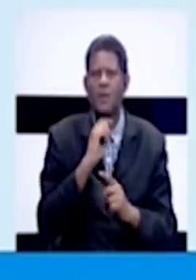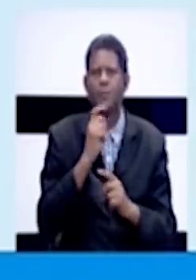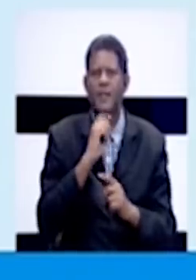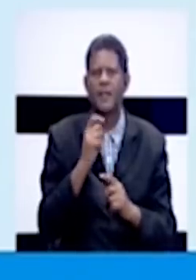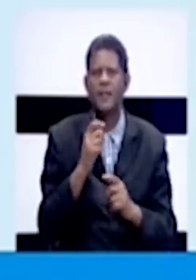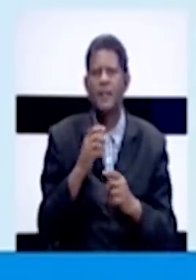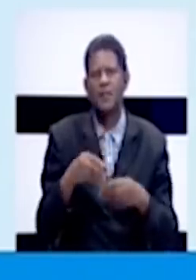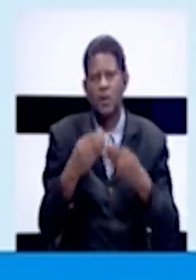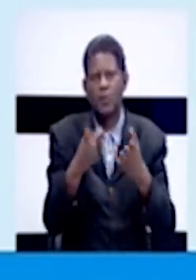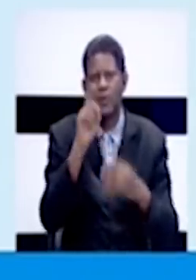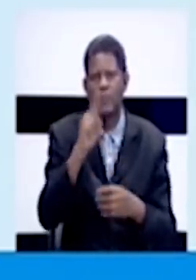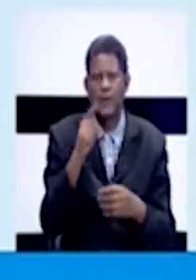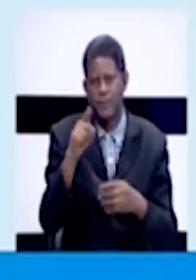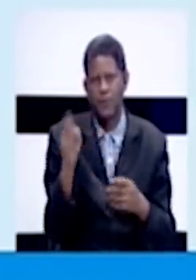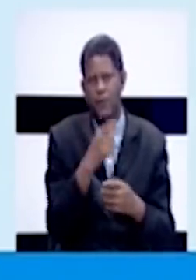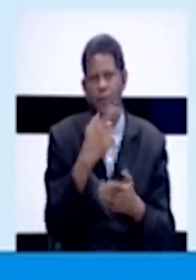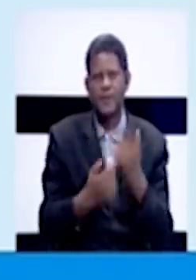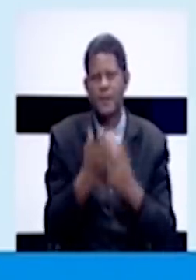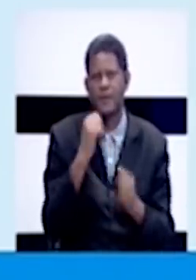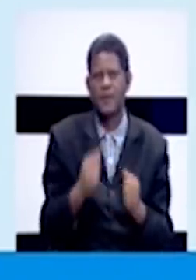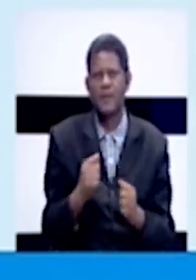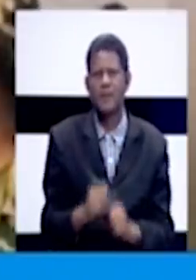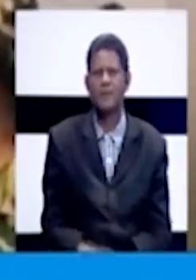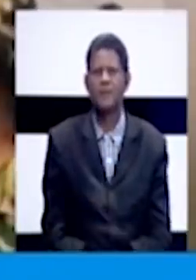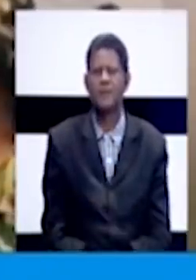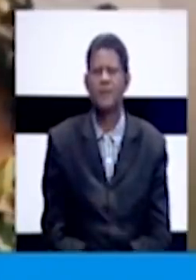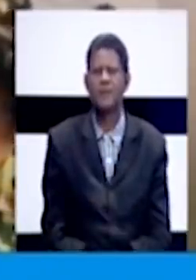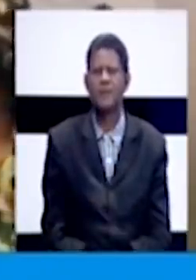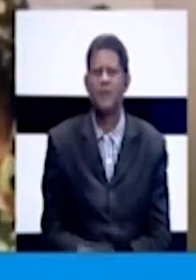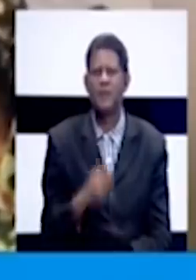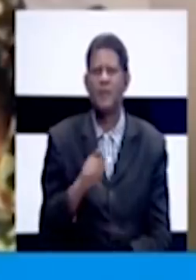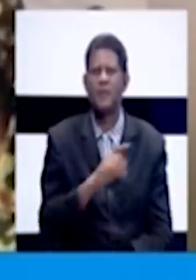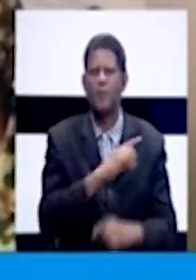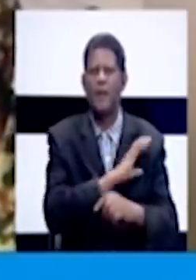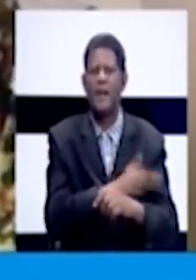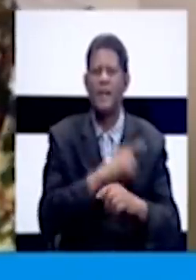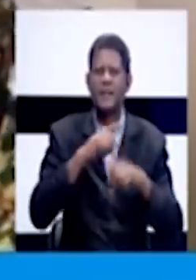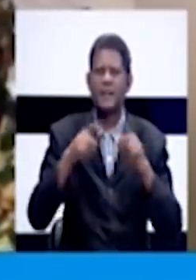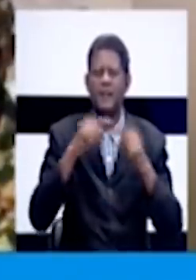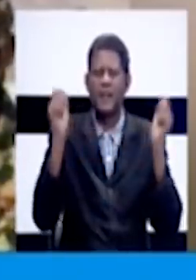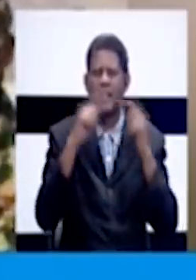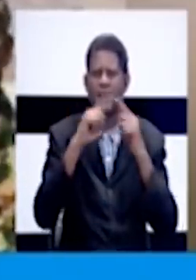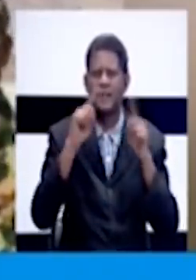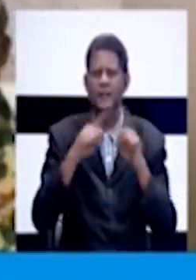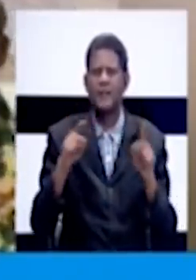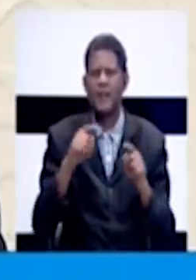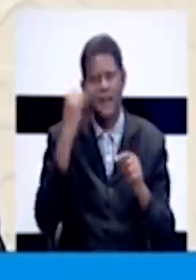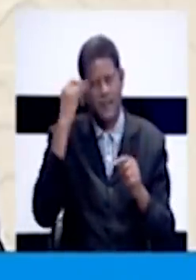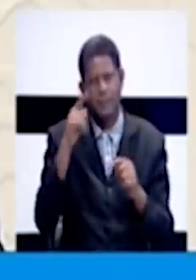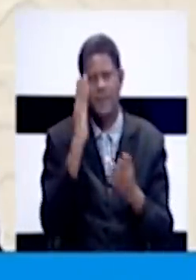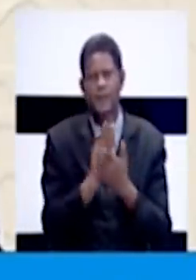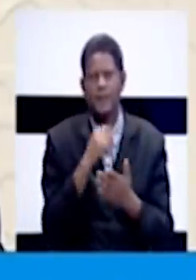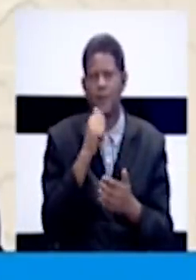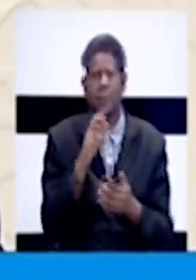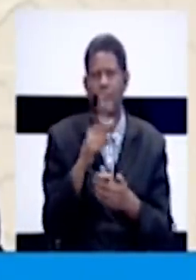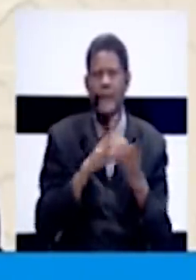እንተገይሮም ክንዘራረብ ንኽእል ኢና። And then to sit down and talk. ናይዚ ሓይሊ ንንርእሶም ዝገራጨው መግለፅታት ሓሶት በዚ ዘብቅዕ ኣይኮነን። በትግራይ ክልል